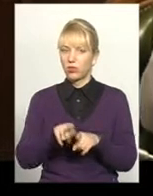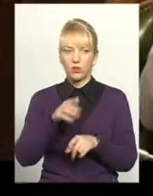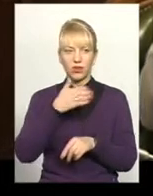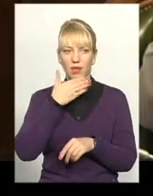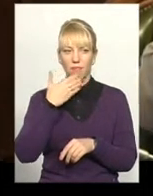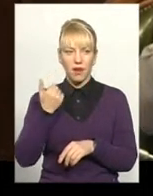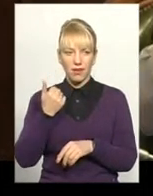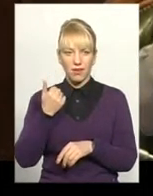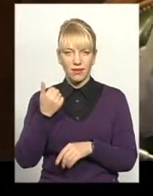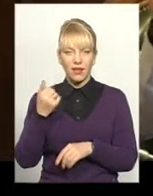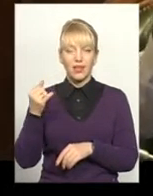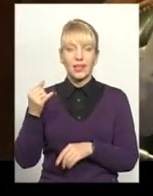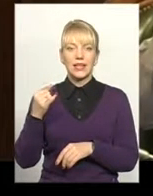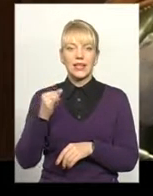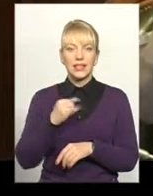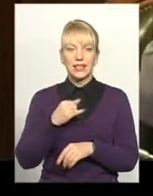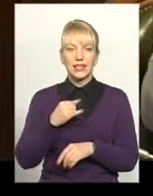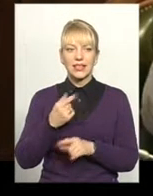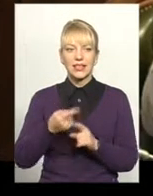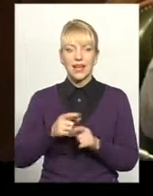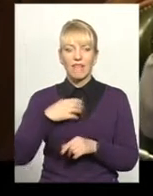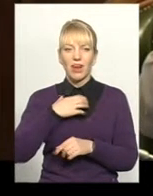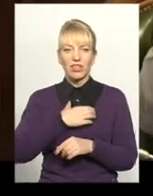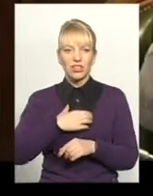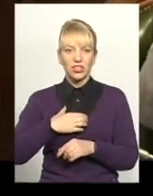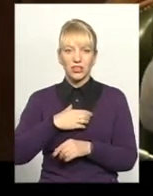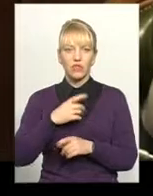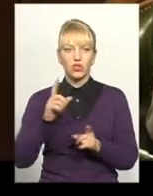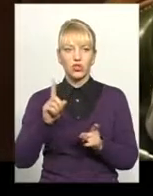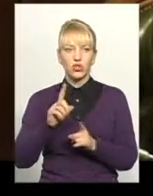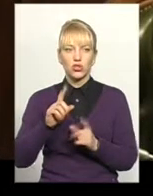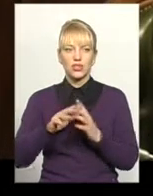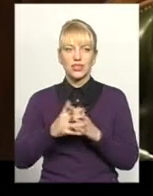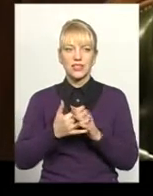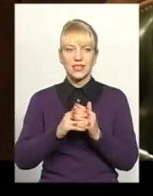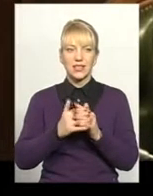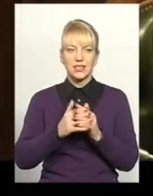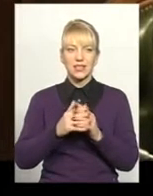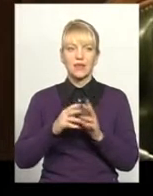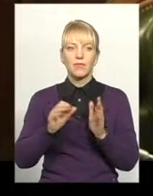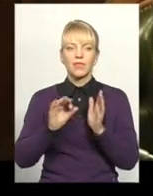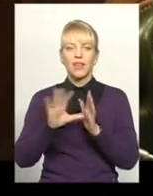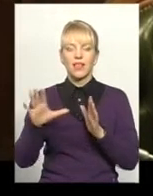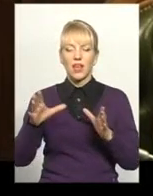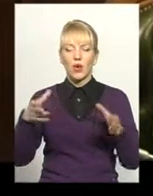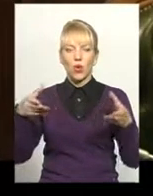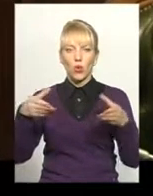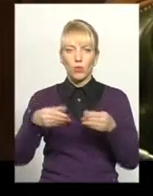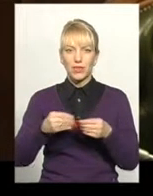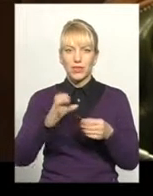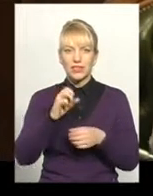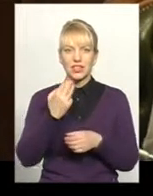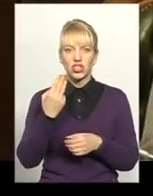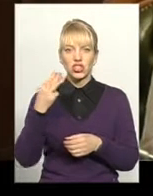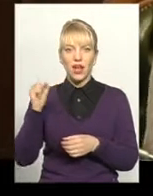І це дуже важлива річ, що сільські енергокооперативи в США